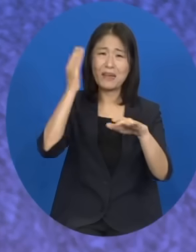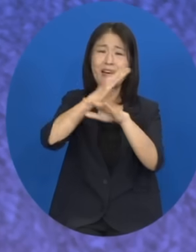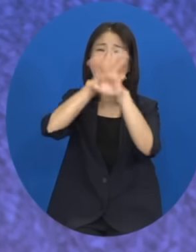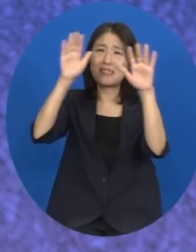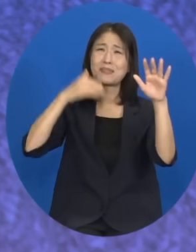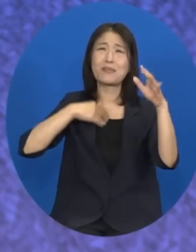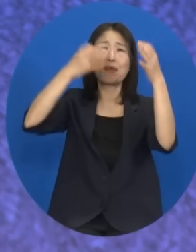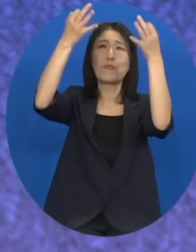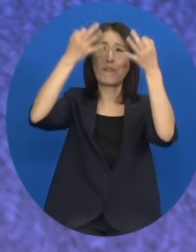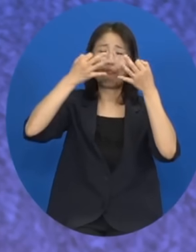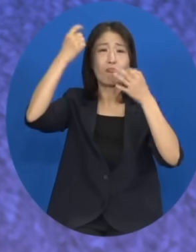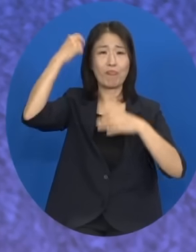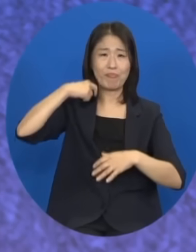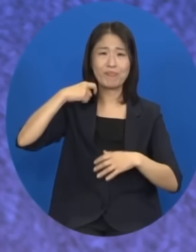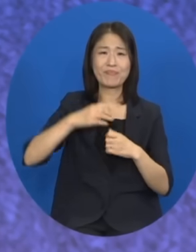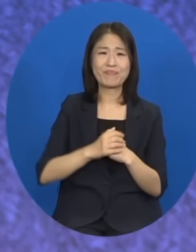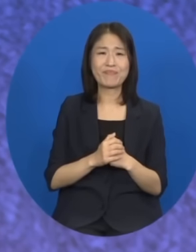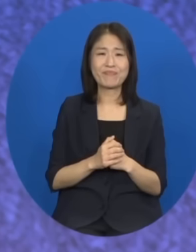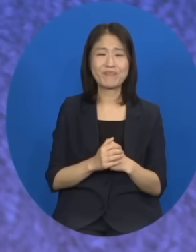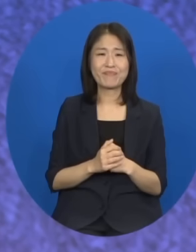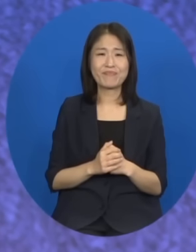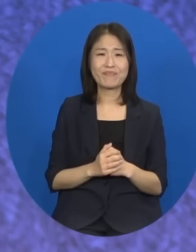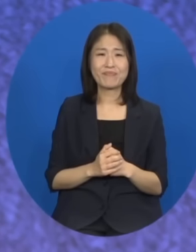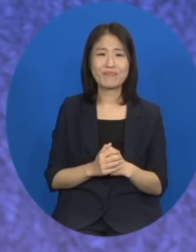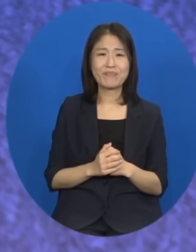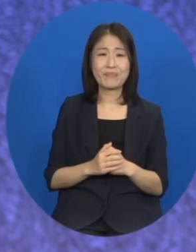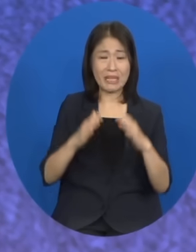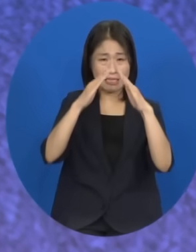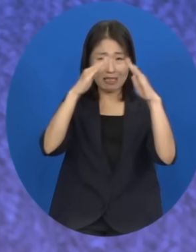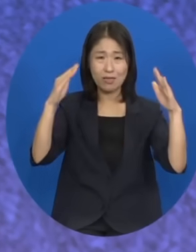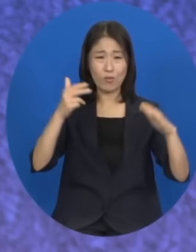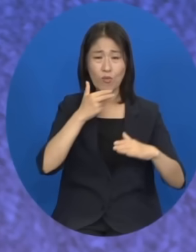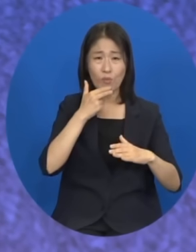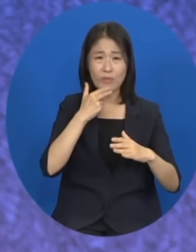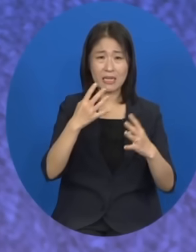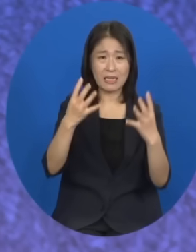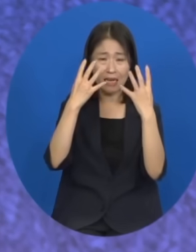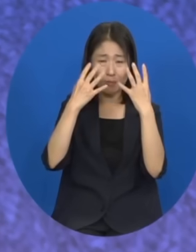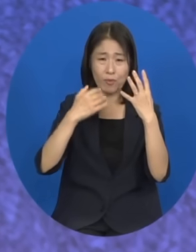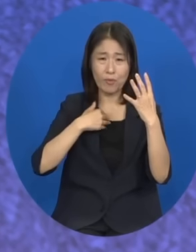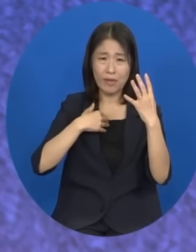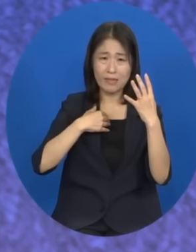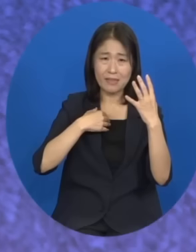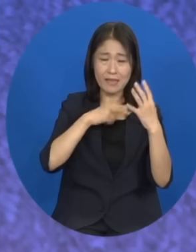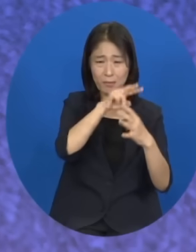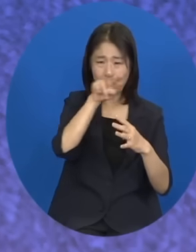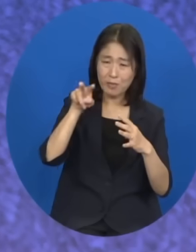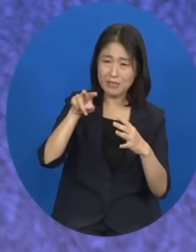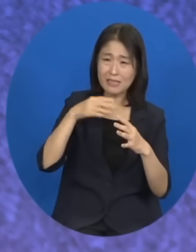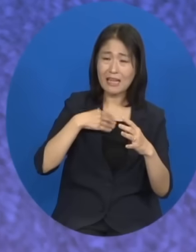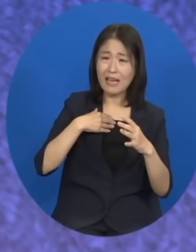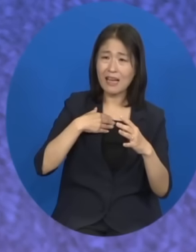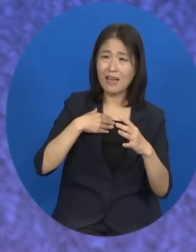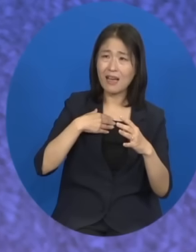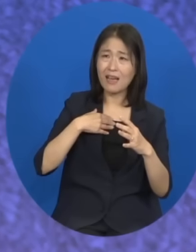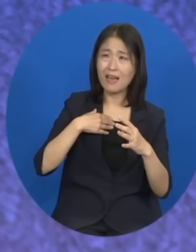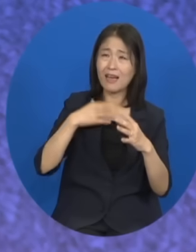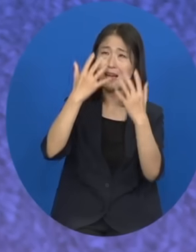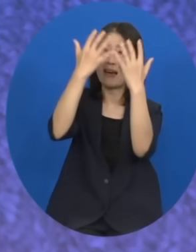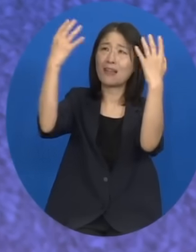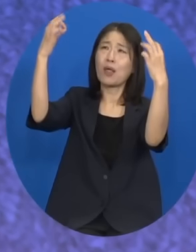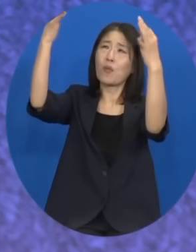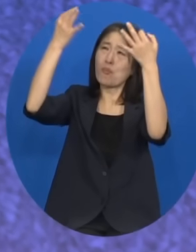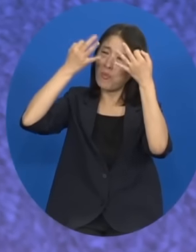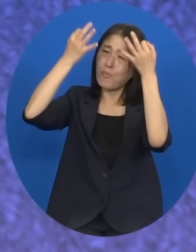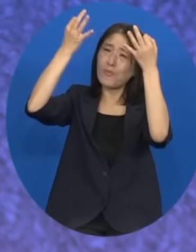같은 그 지붕 없는 감옥을 둘러보러 온 저를 하늘에서 보는 것 같아요.